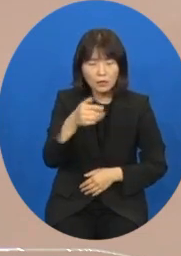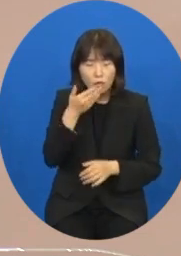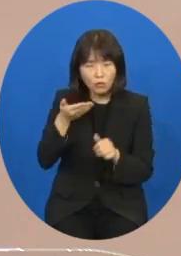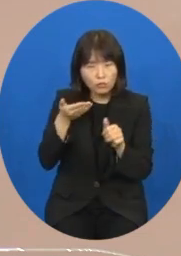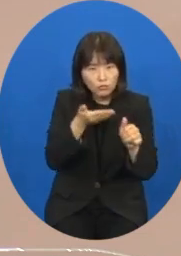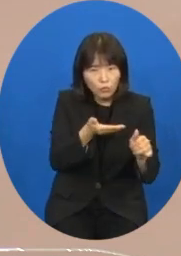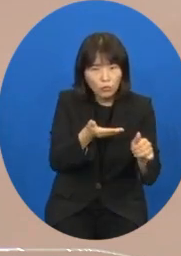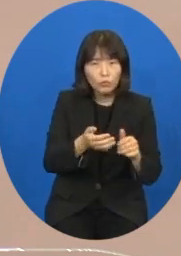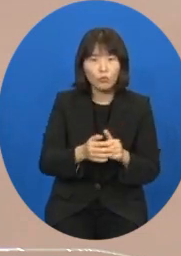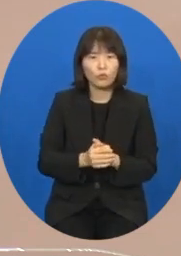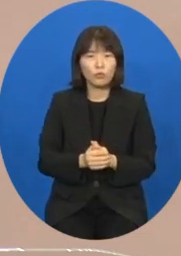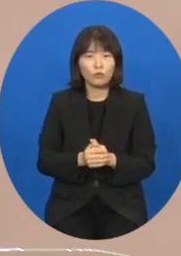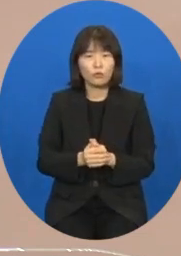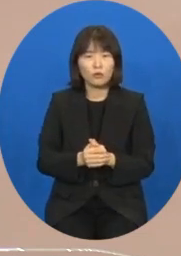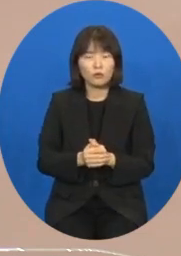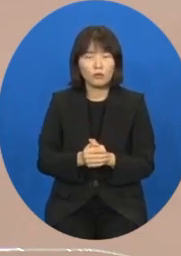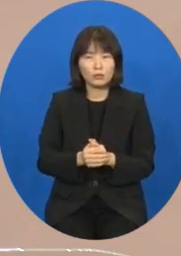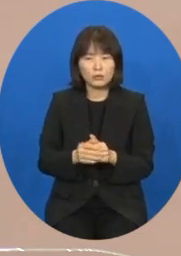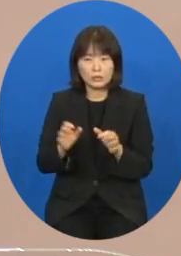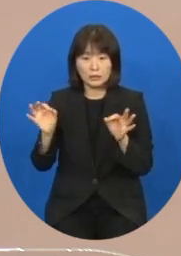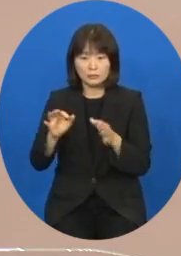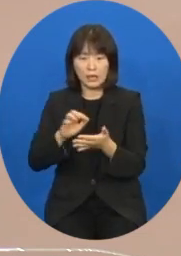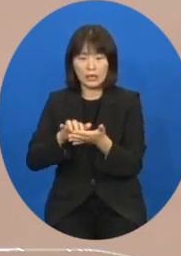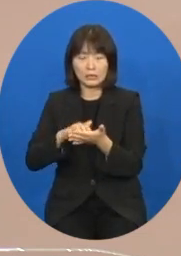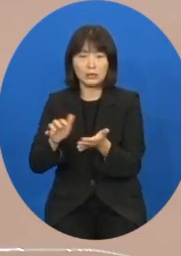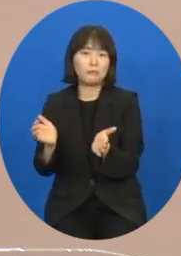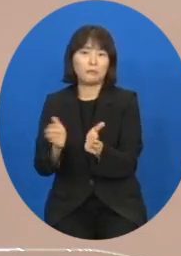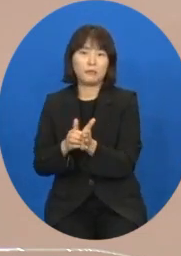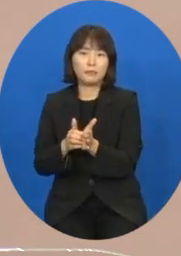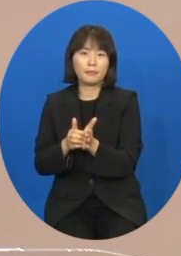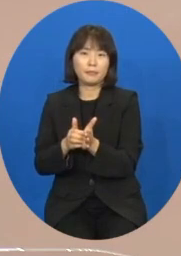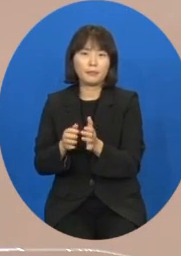그러니까 금방 계산을 합니다.